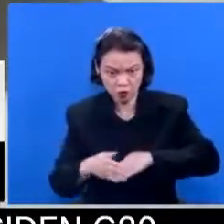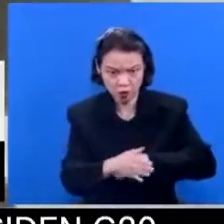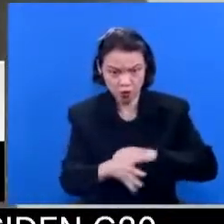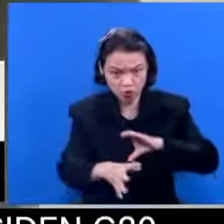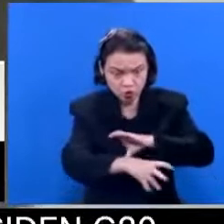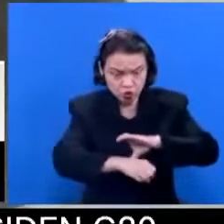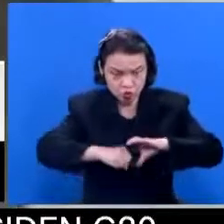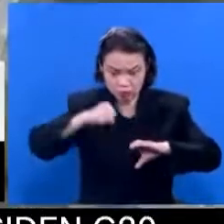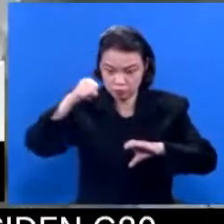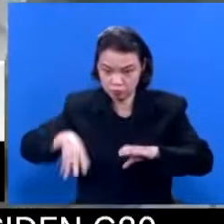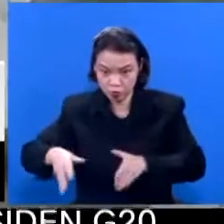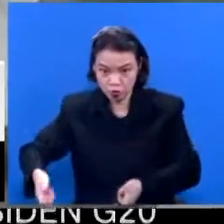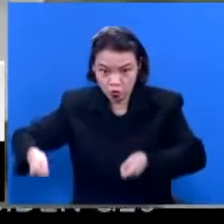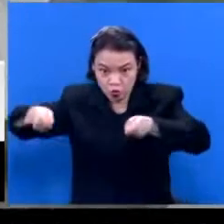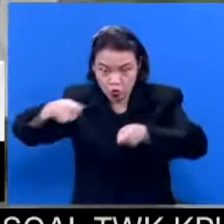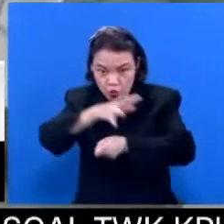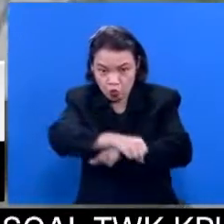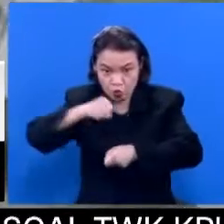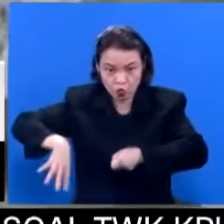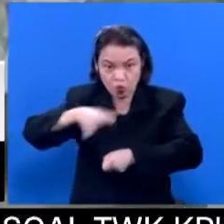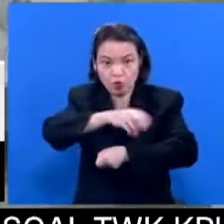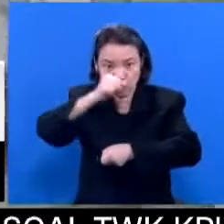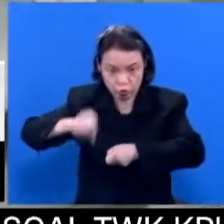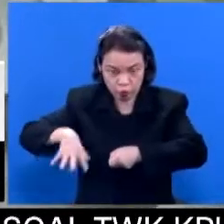dan memasukkannya ke dalam kantong plastik besar.